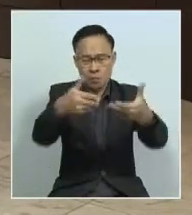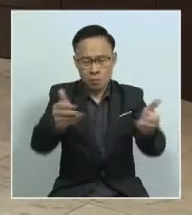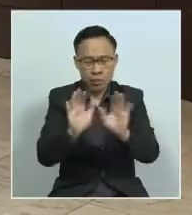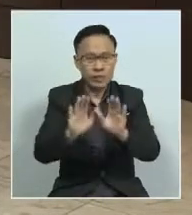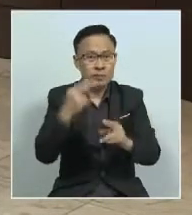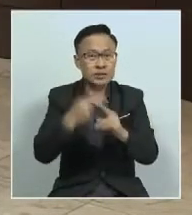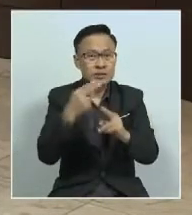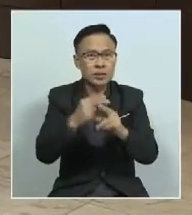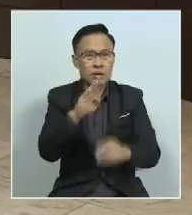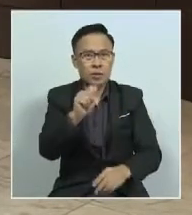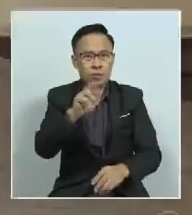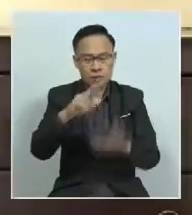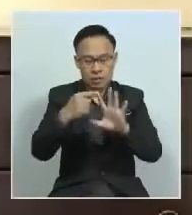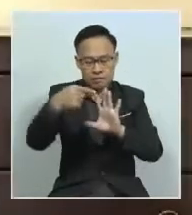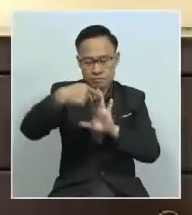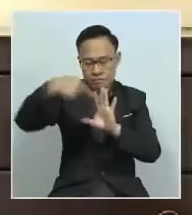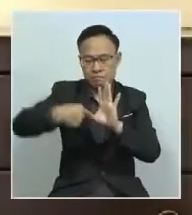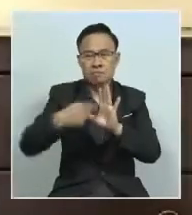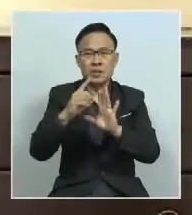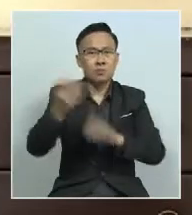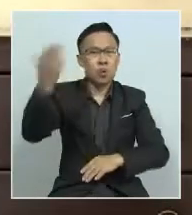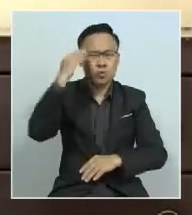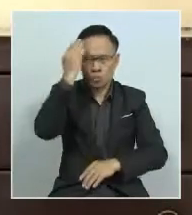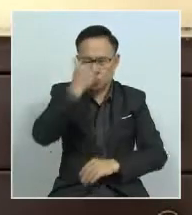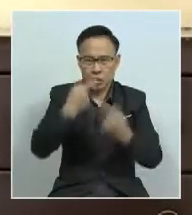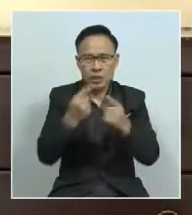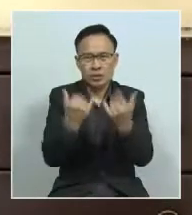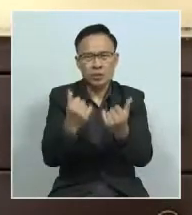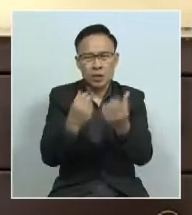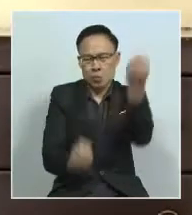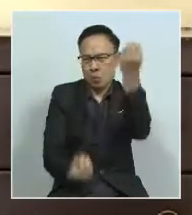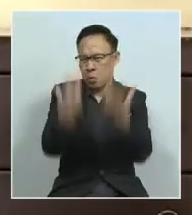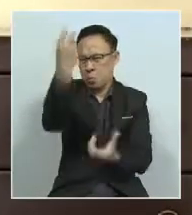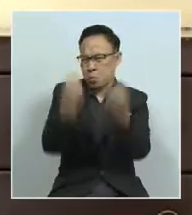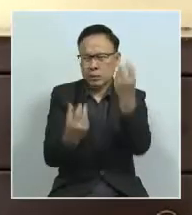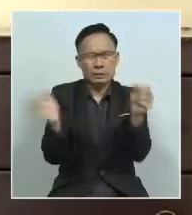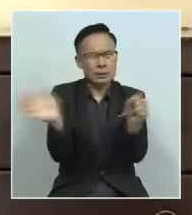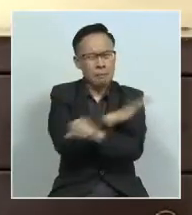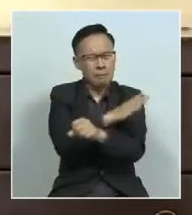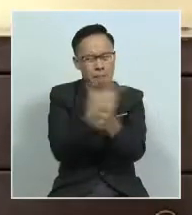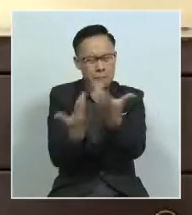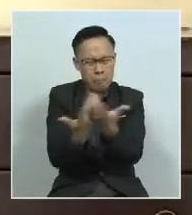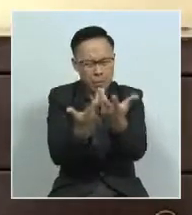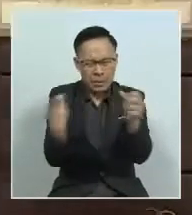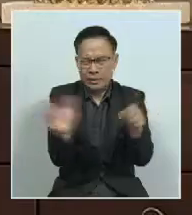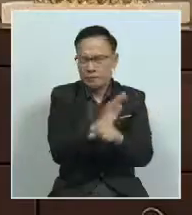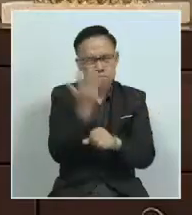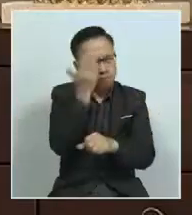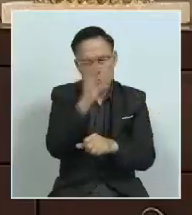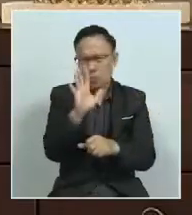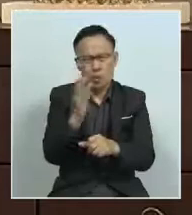นะแต่ช่วงหลังก็จะบรรยากาศอาจจะดูอึมครึมสักนิดนึงเพราะว่ามีวัชพงษ์วัชพืชอะไรเยอะอะไรแบบนี้ หลายอย่างก็เลยต้องมี